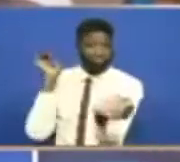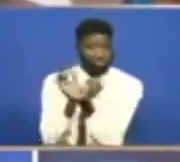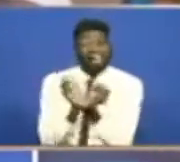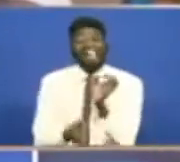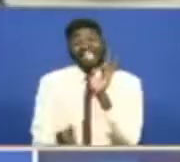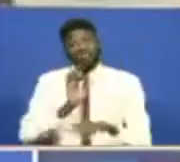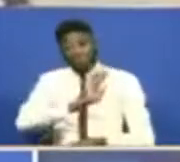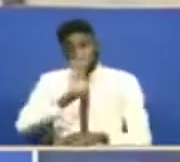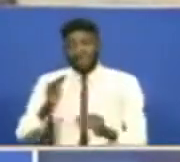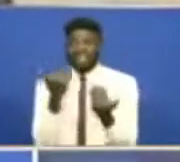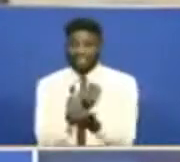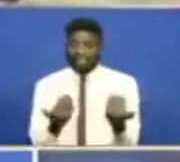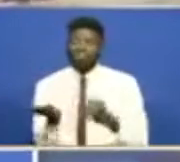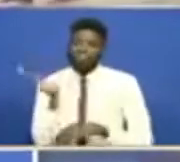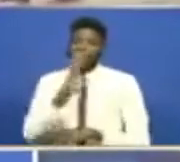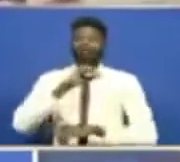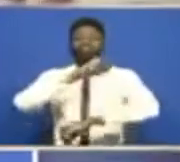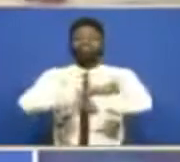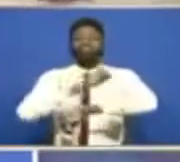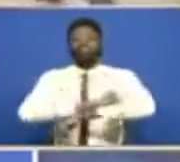wao madarasani.